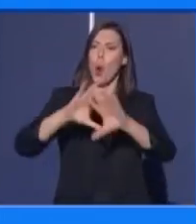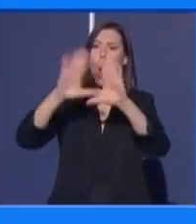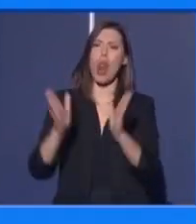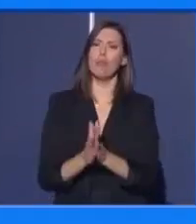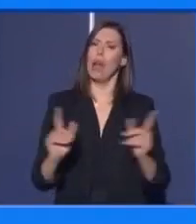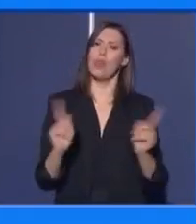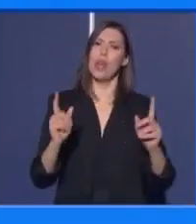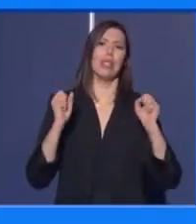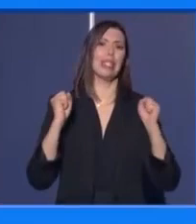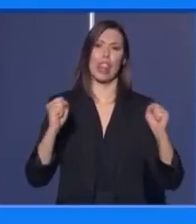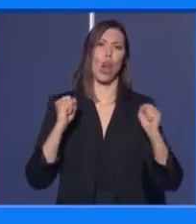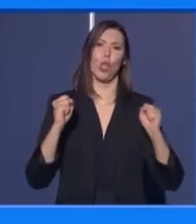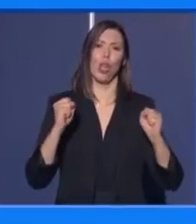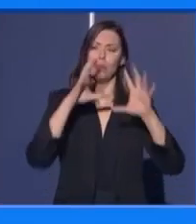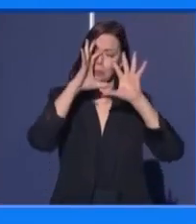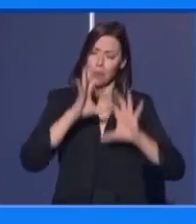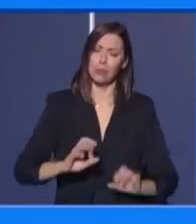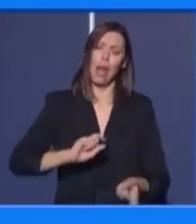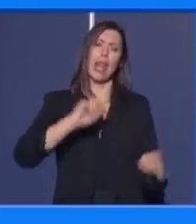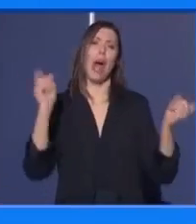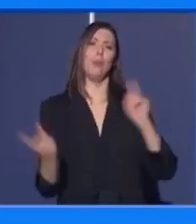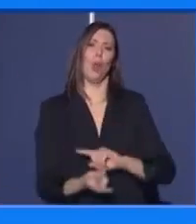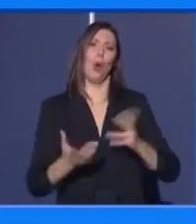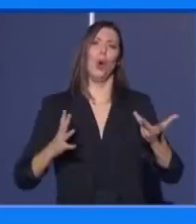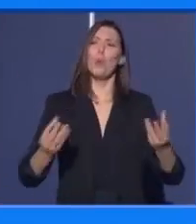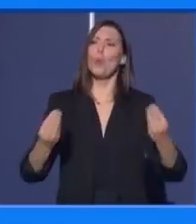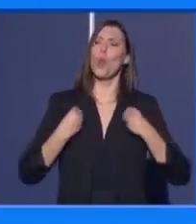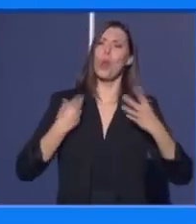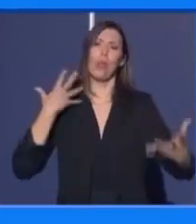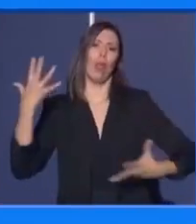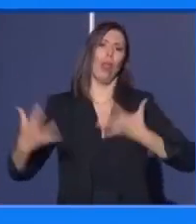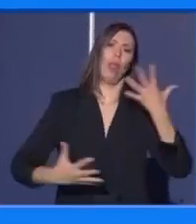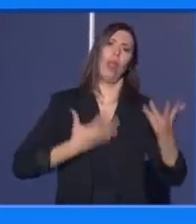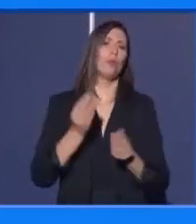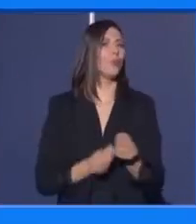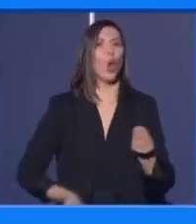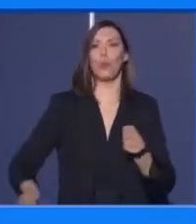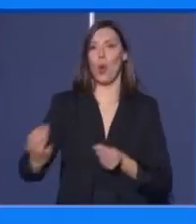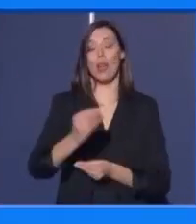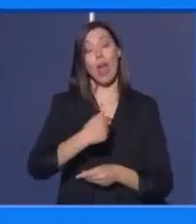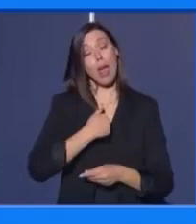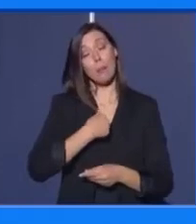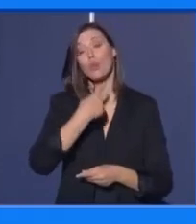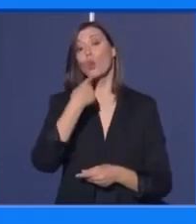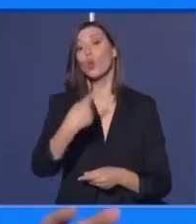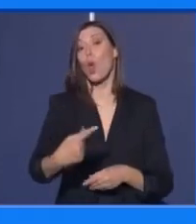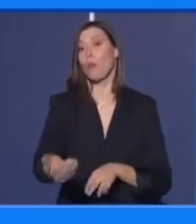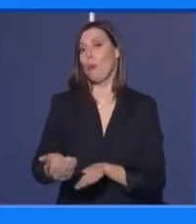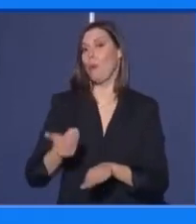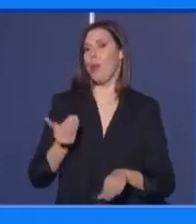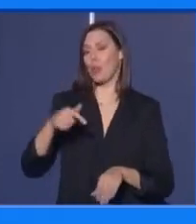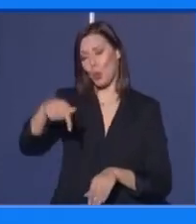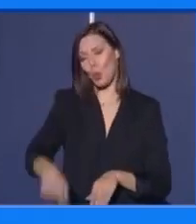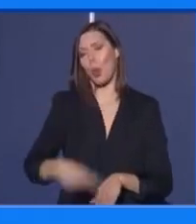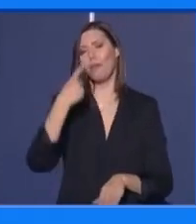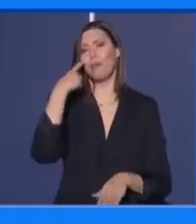ακριβώς αντίθετο. Πολιτική αποσταθεροποίησης. Το είχαμε πει καθαρά από πριν και τώρα επαληθεύεται. Το ερώτημα βέβαια